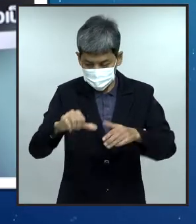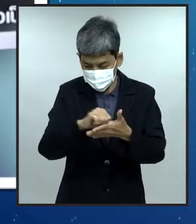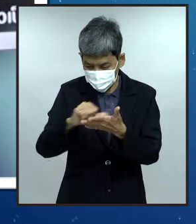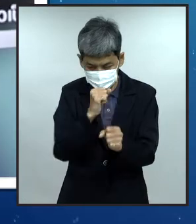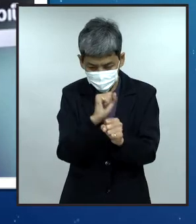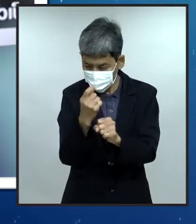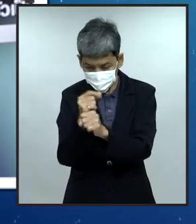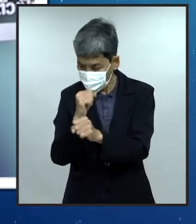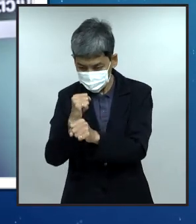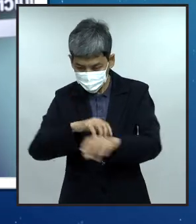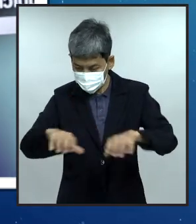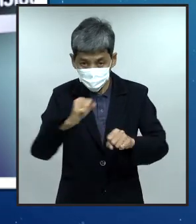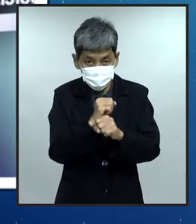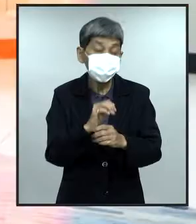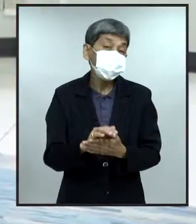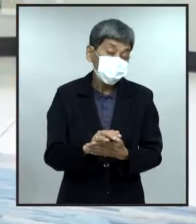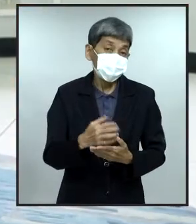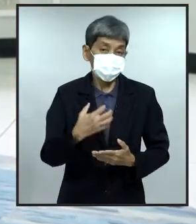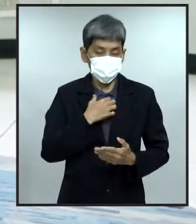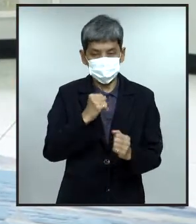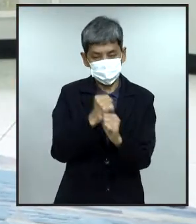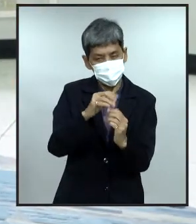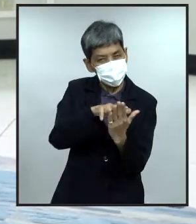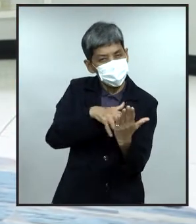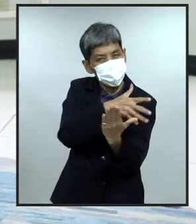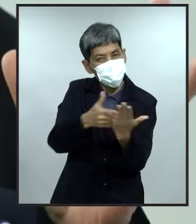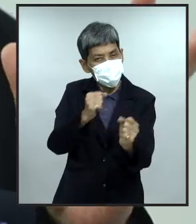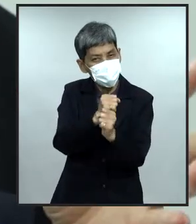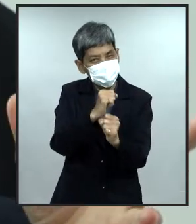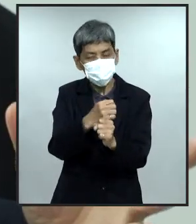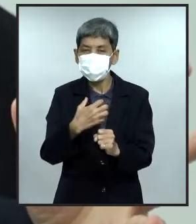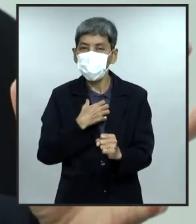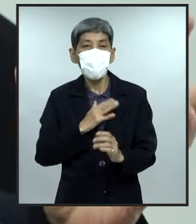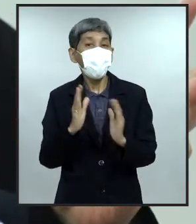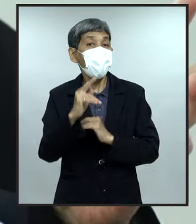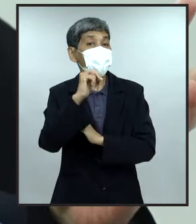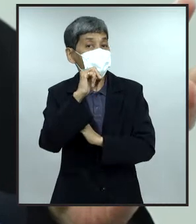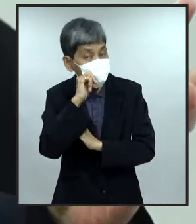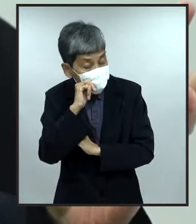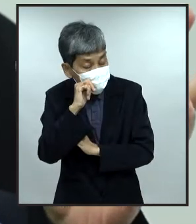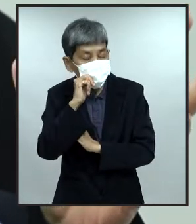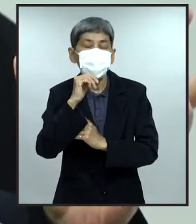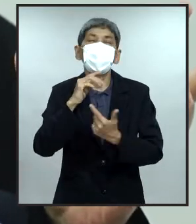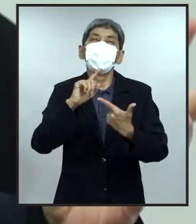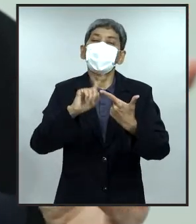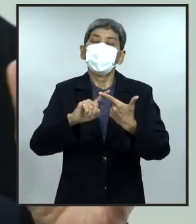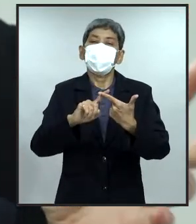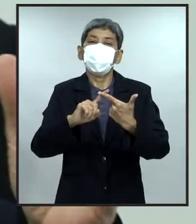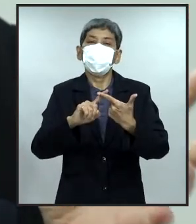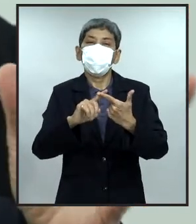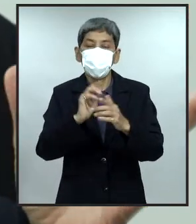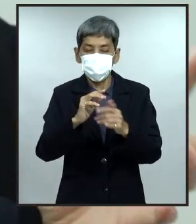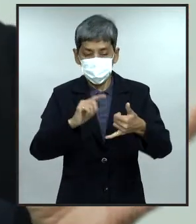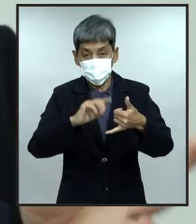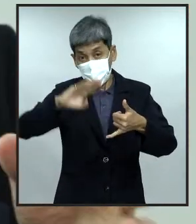นั้นการที่จะวางแผนในเรื่องของการทำห้องน้ำในเรื่องของการให้คน